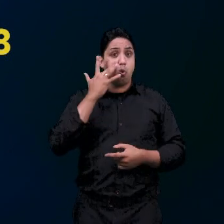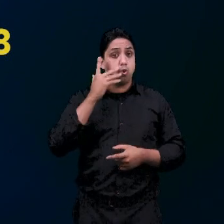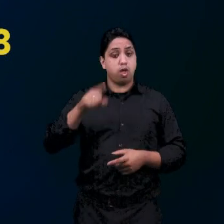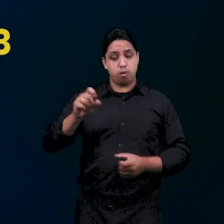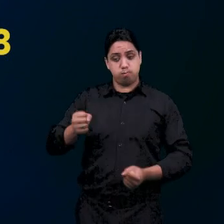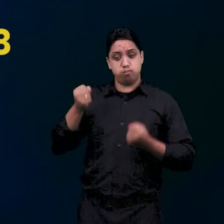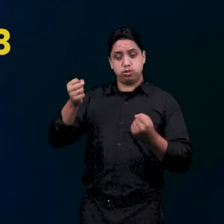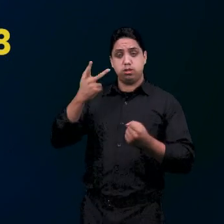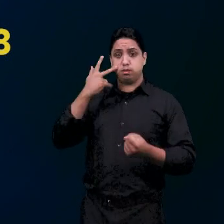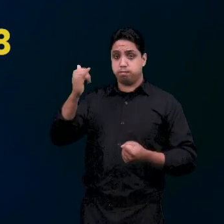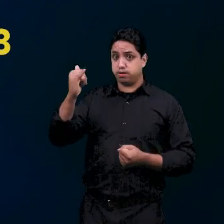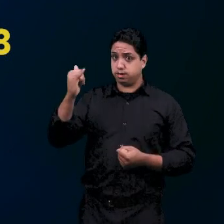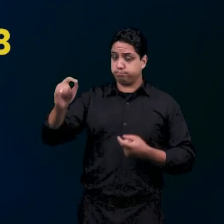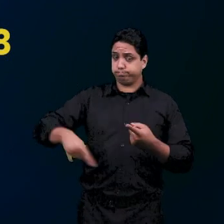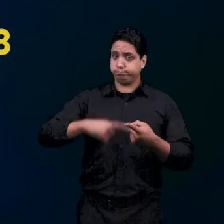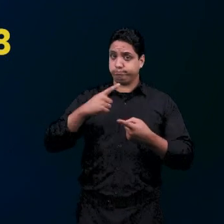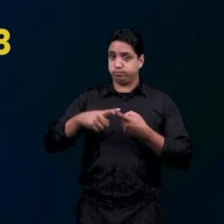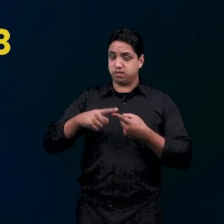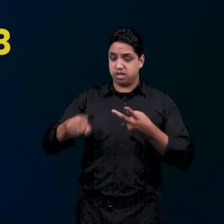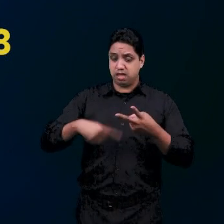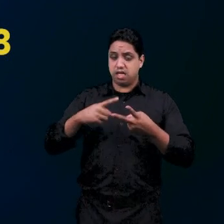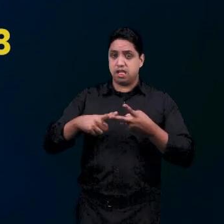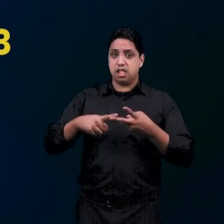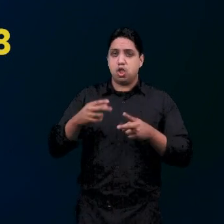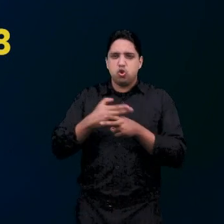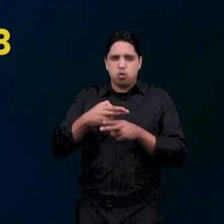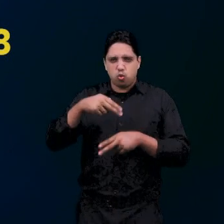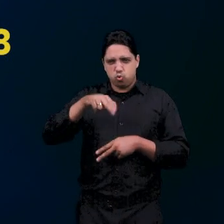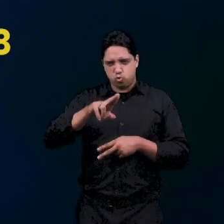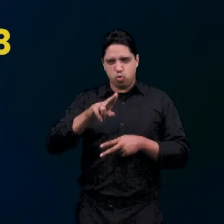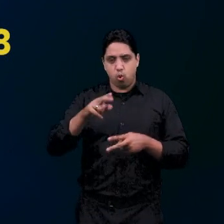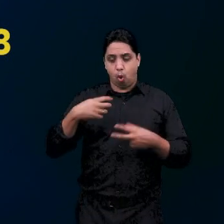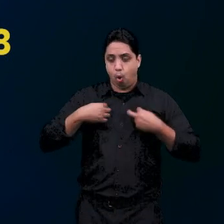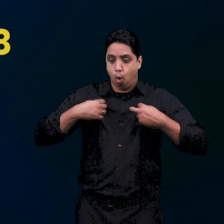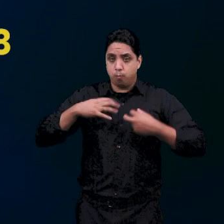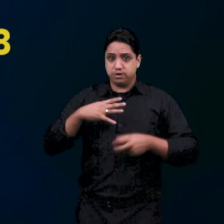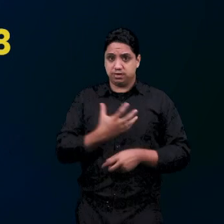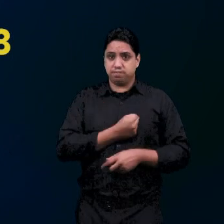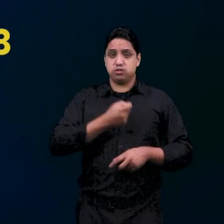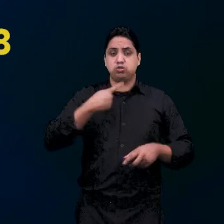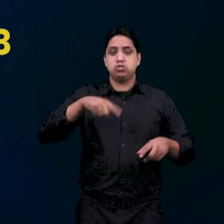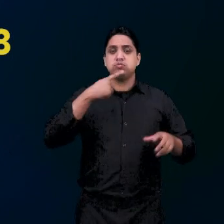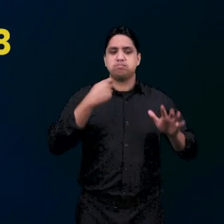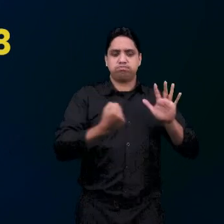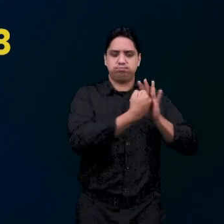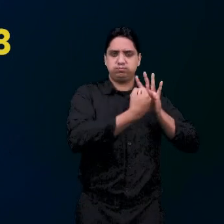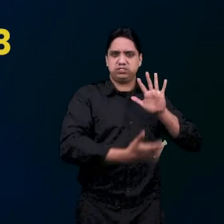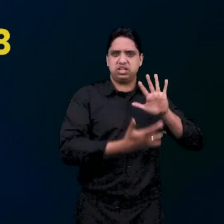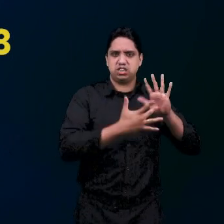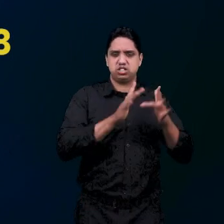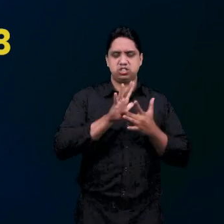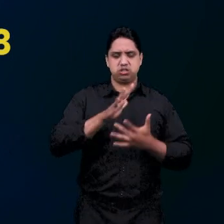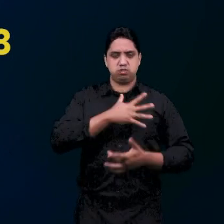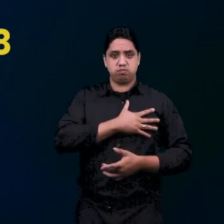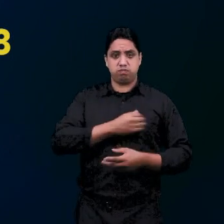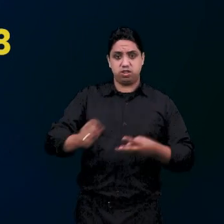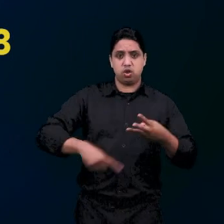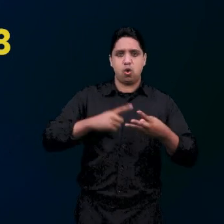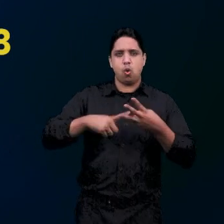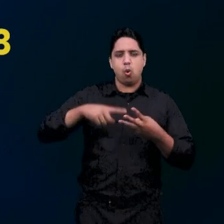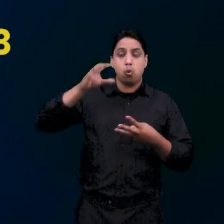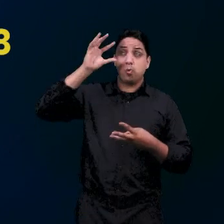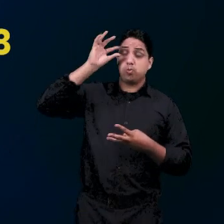l'or, le pouvoir du Père, parle des habits de salut, qui sont lavés par le sang de Jésus, cela par du Fils, et le collier, qui